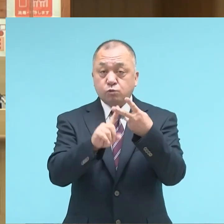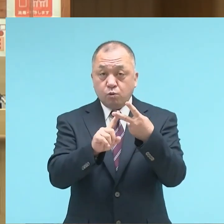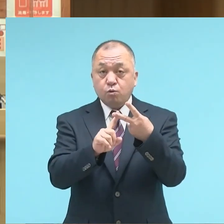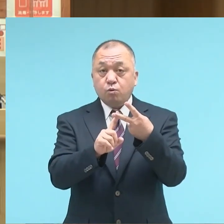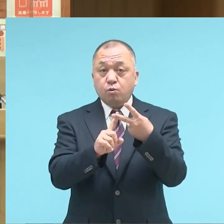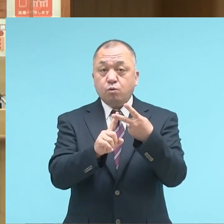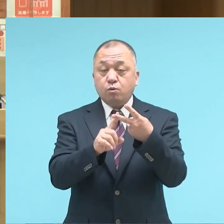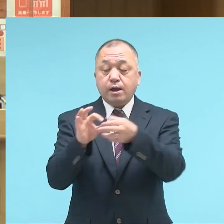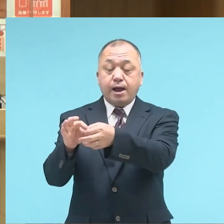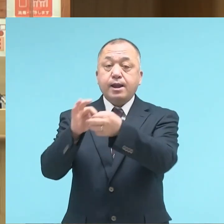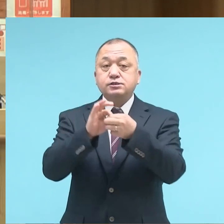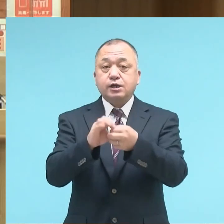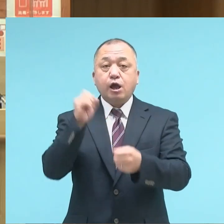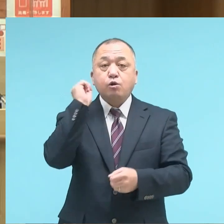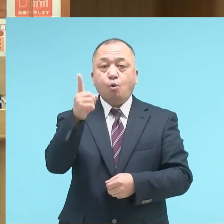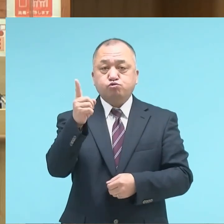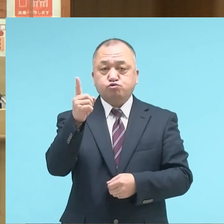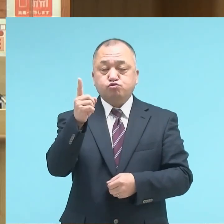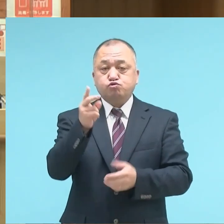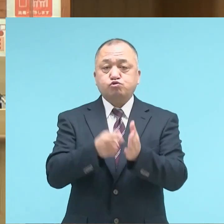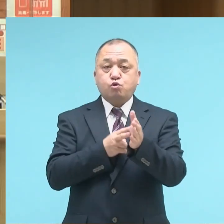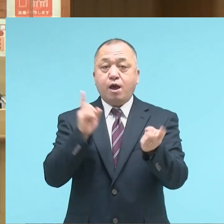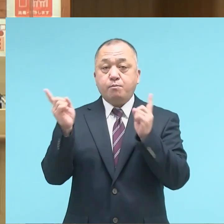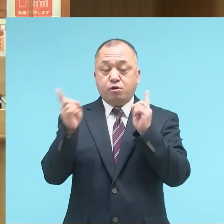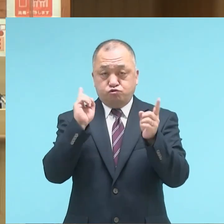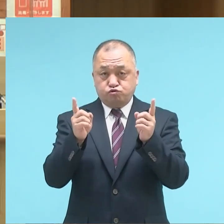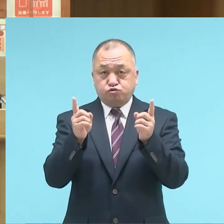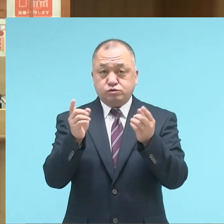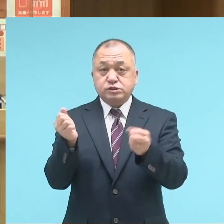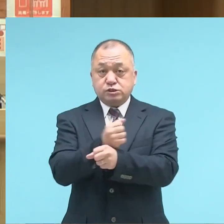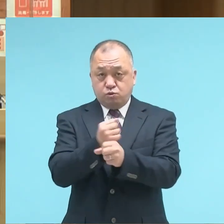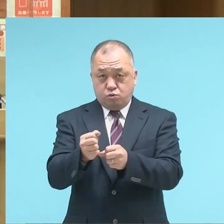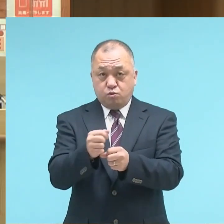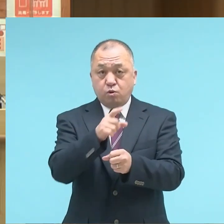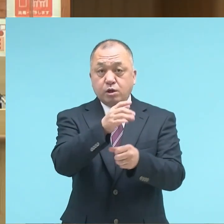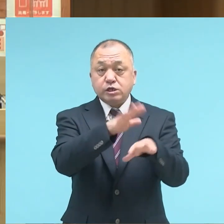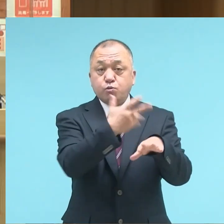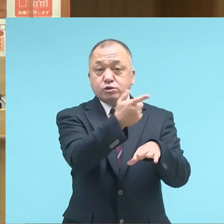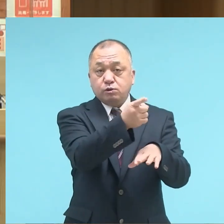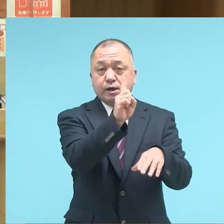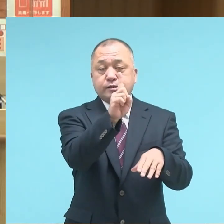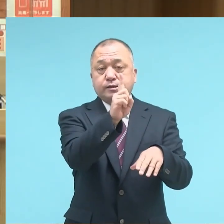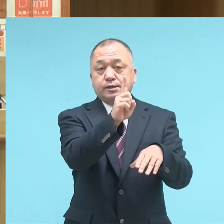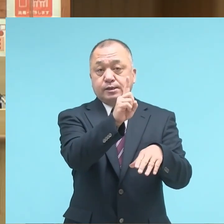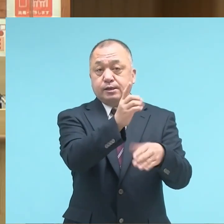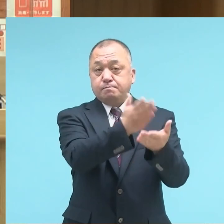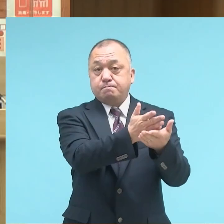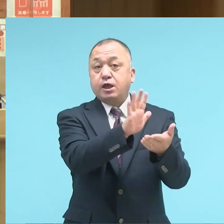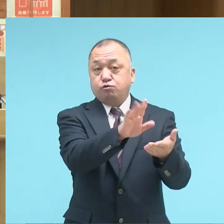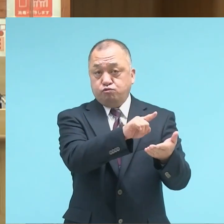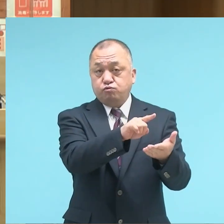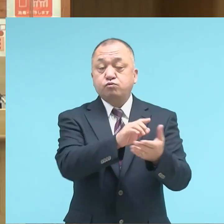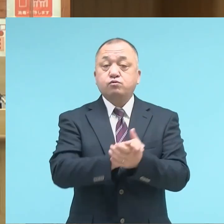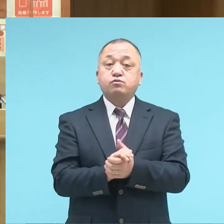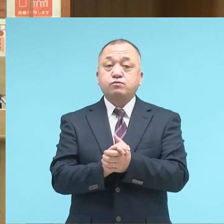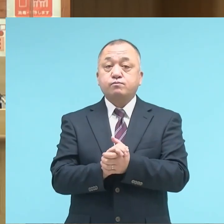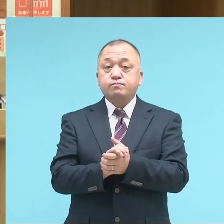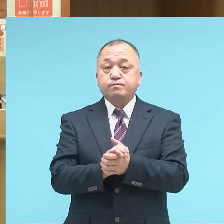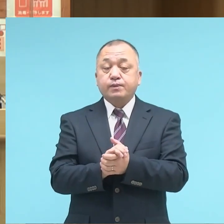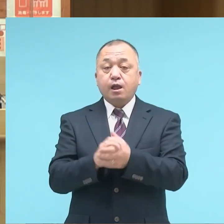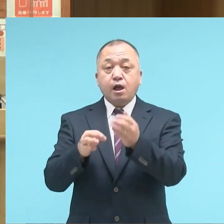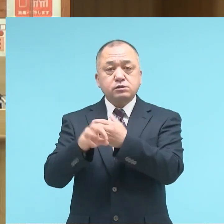に、関連して GoTo トラベル事業、これは一時停止札幌に行こうというのを行っているわけなんですが、